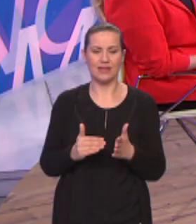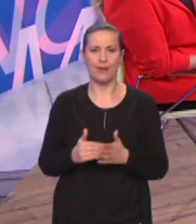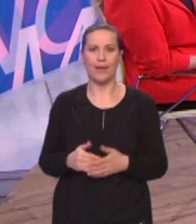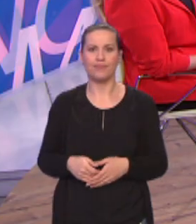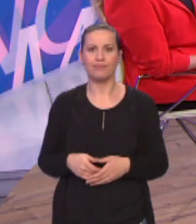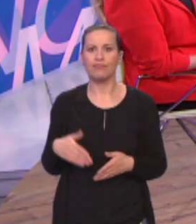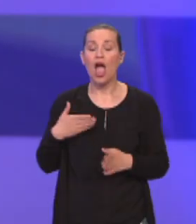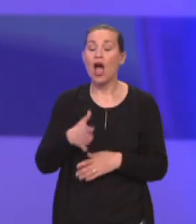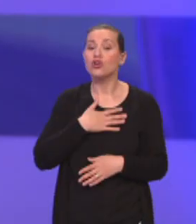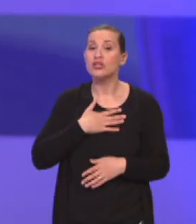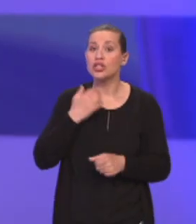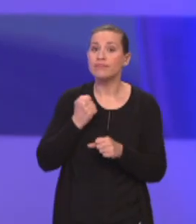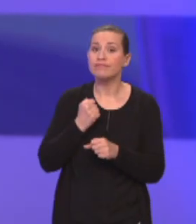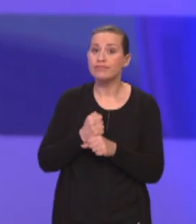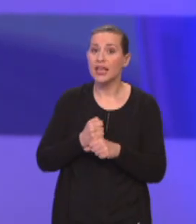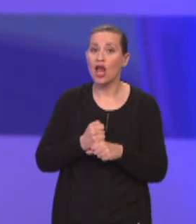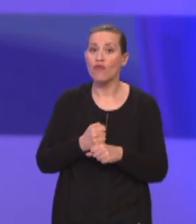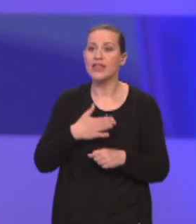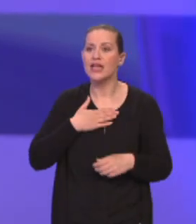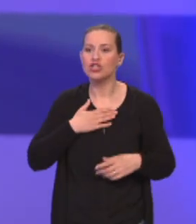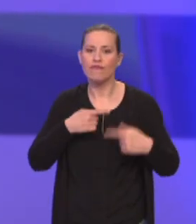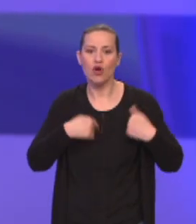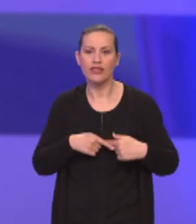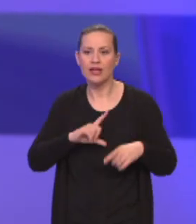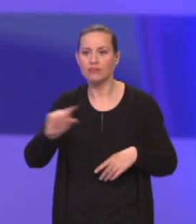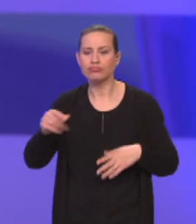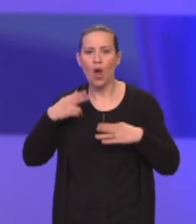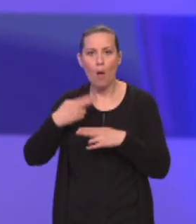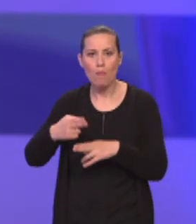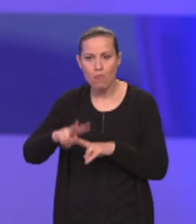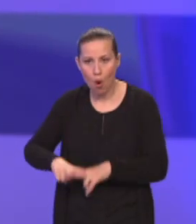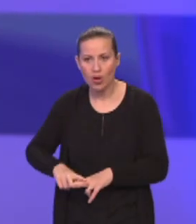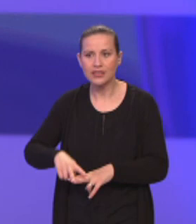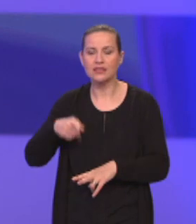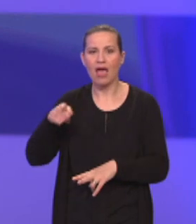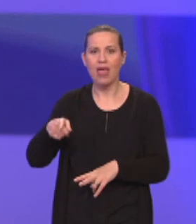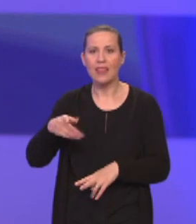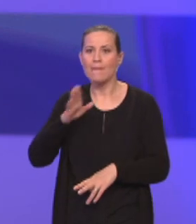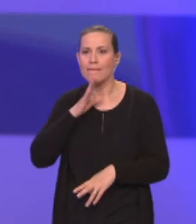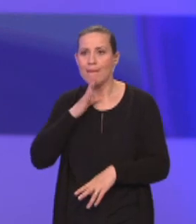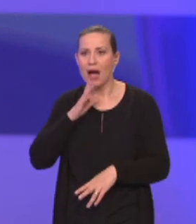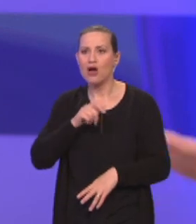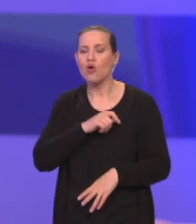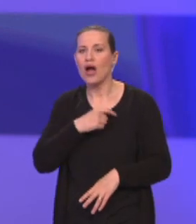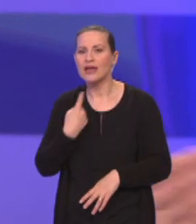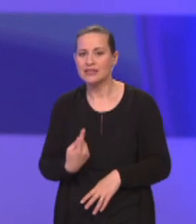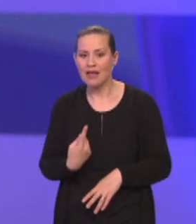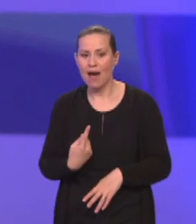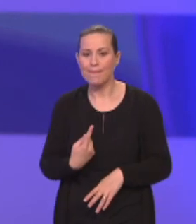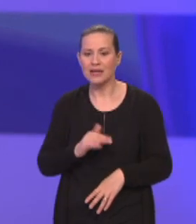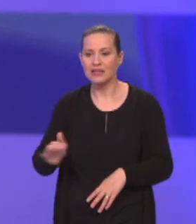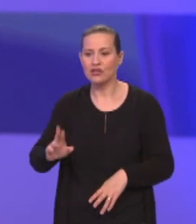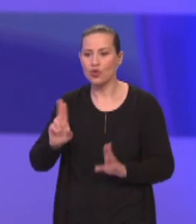djelovanje, naši volonteri svakodnevno idu po bolnicama da bi majka koja je tu sama s djetetom mogla otići 2-3 sata doma, oprati